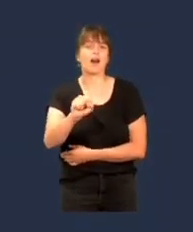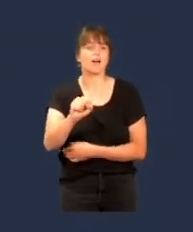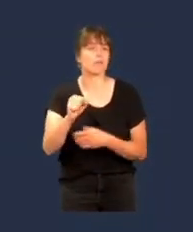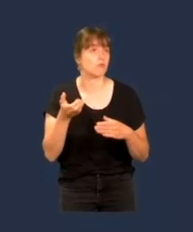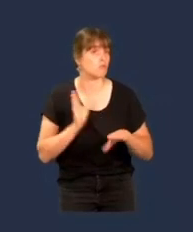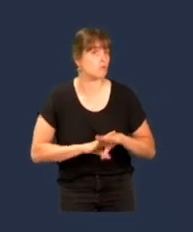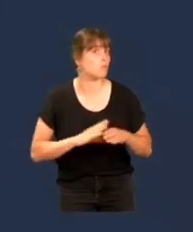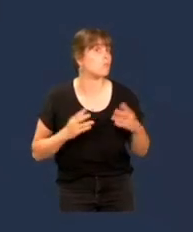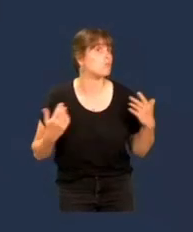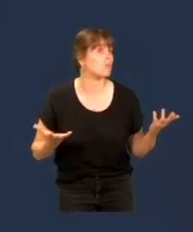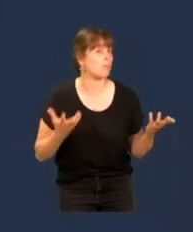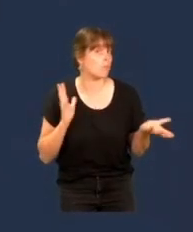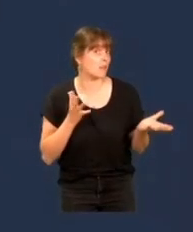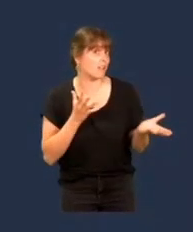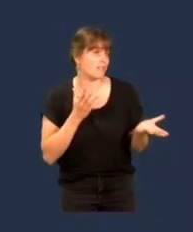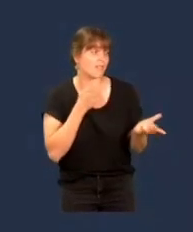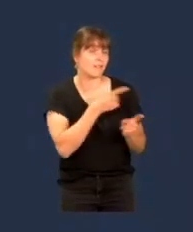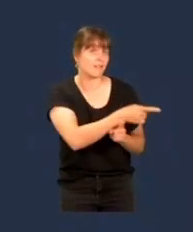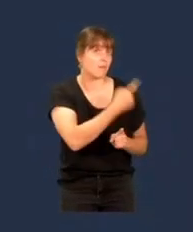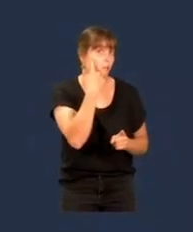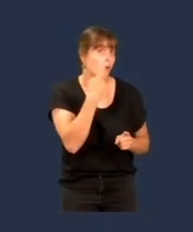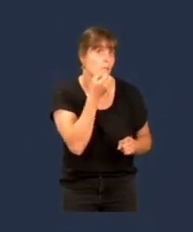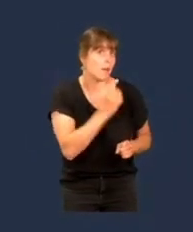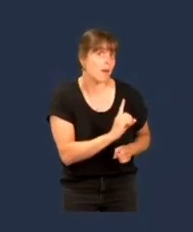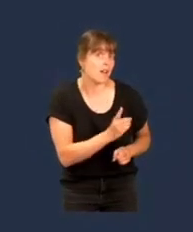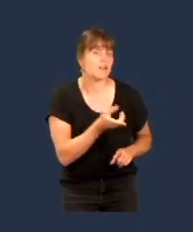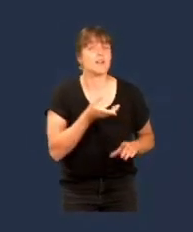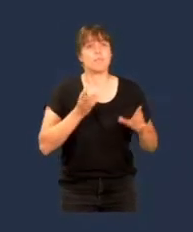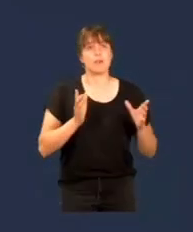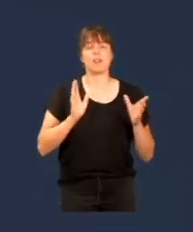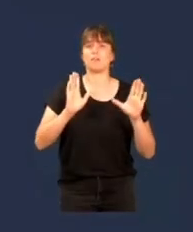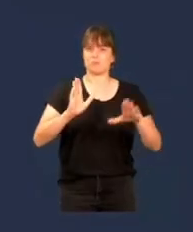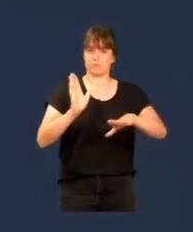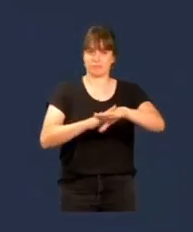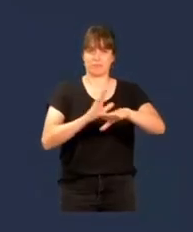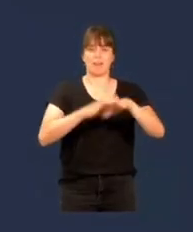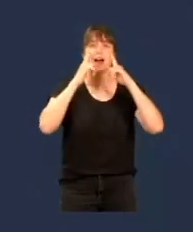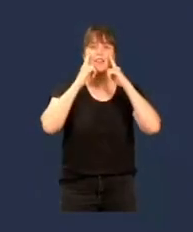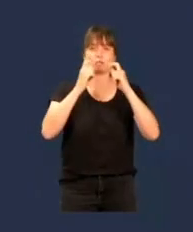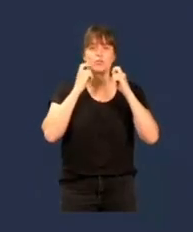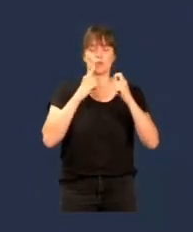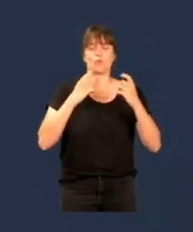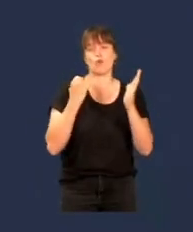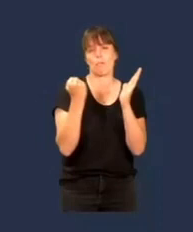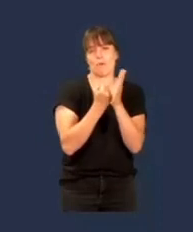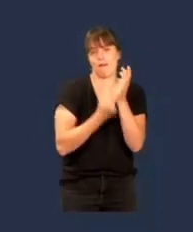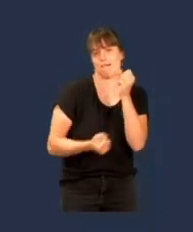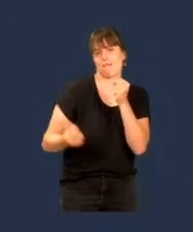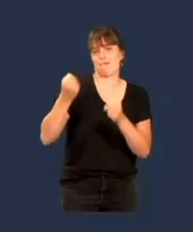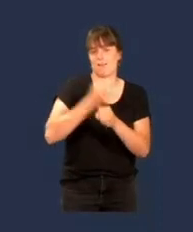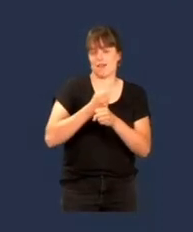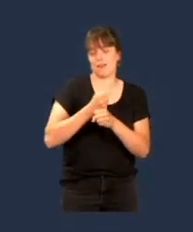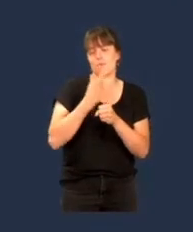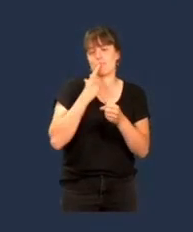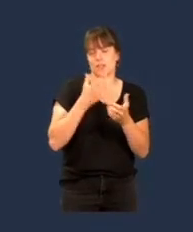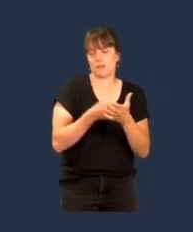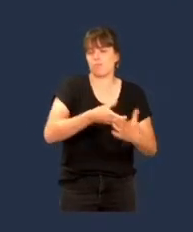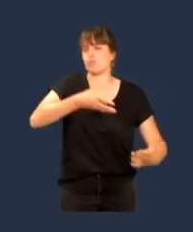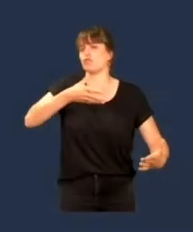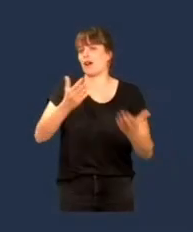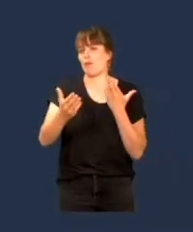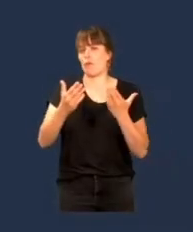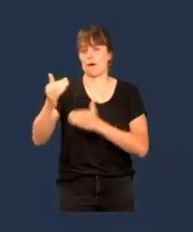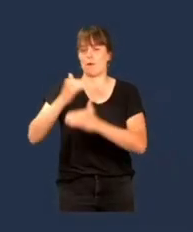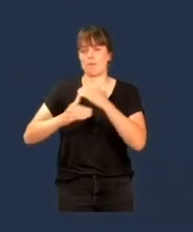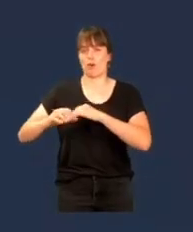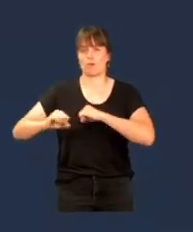que votre campagne de communication pour louer vos mérites ne vous coûte pas aussi cher que son plan lui-même. Le rapport étant très long et le